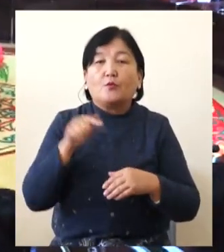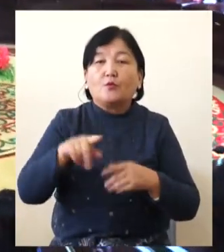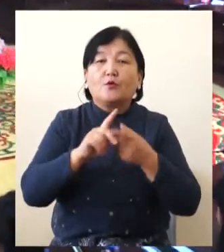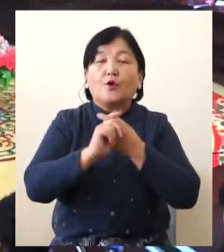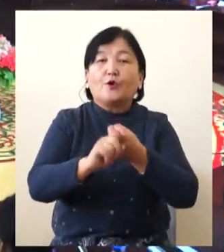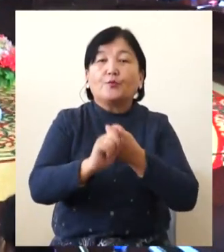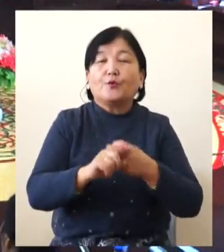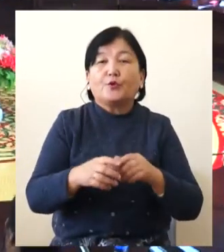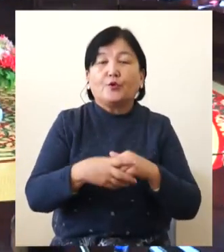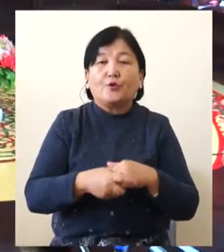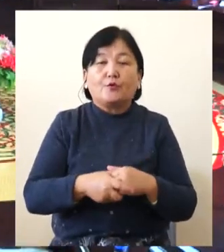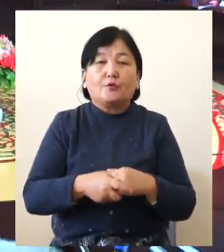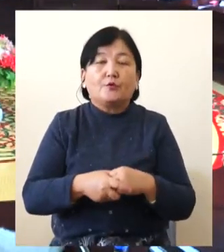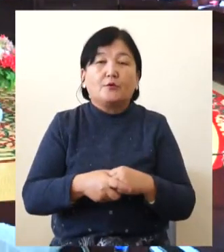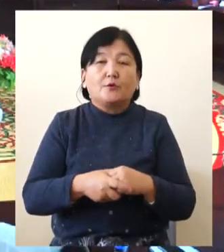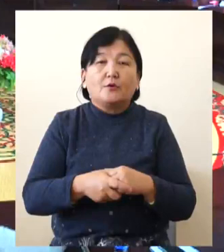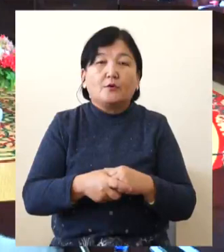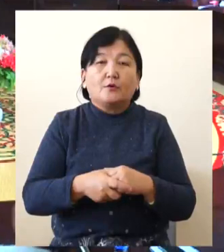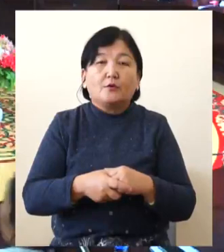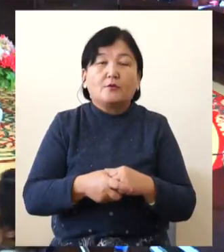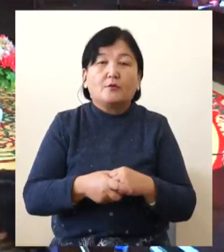дэс манай хатруудад би юм шиг байгаа юм.